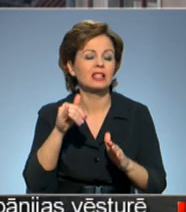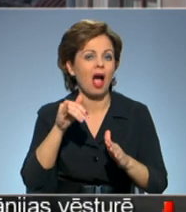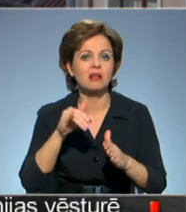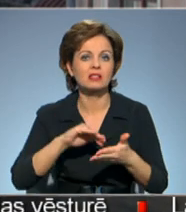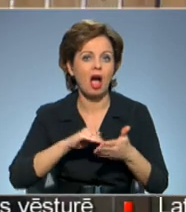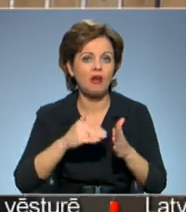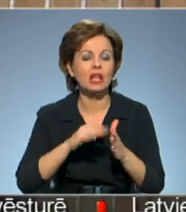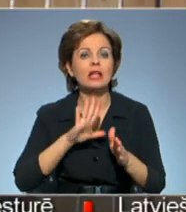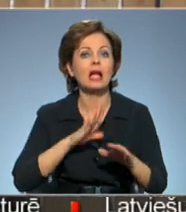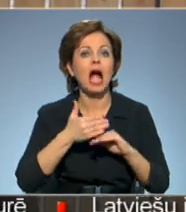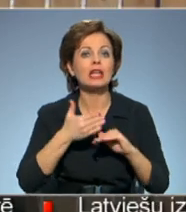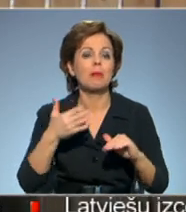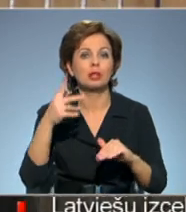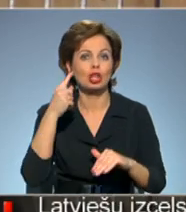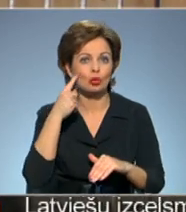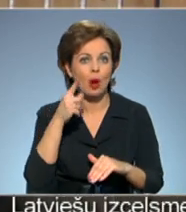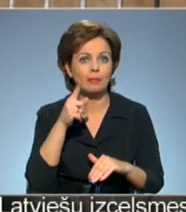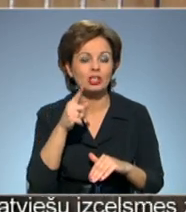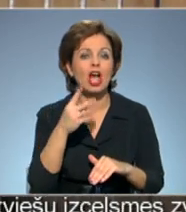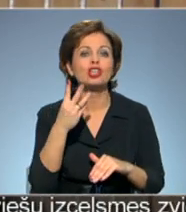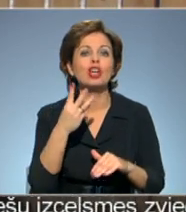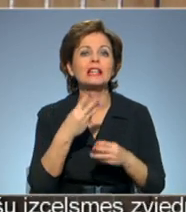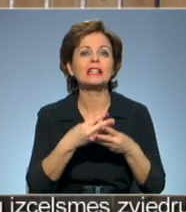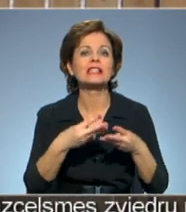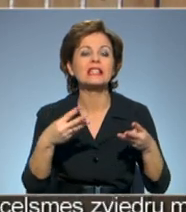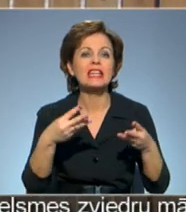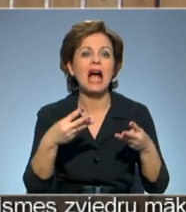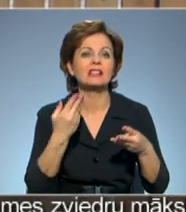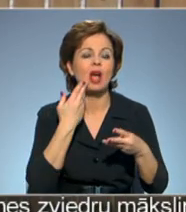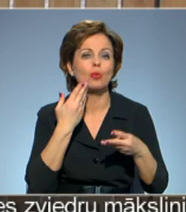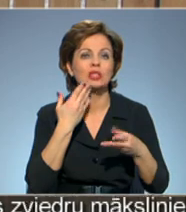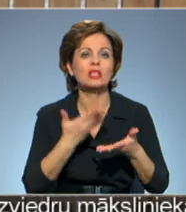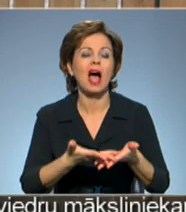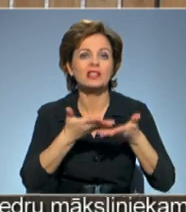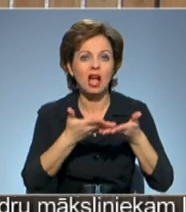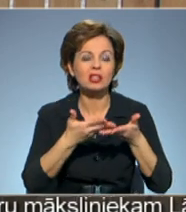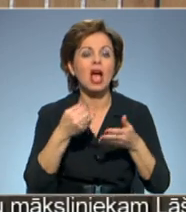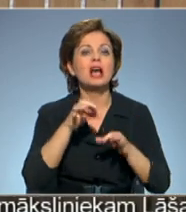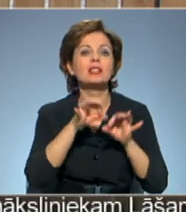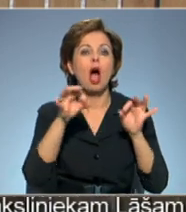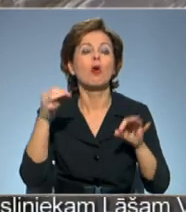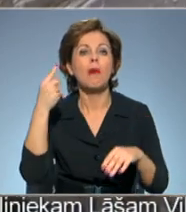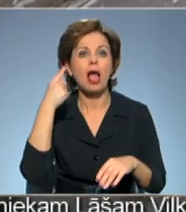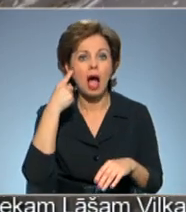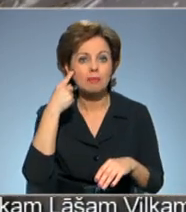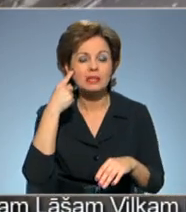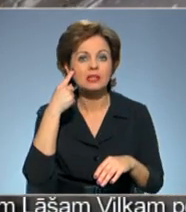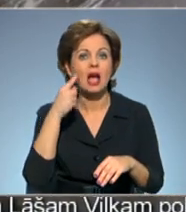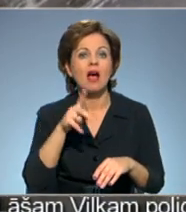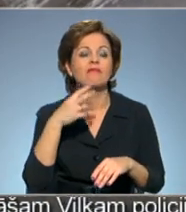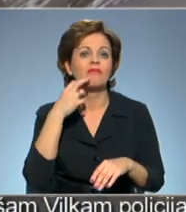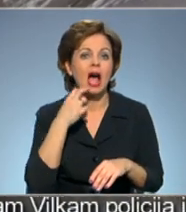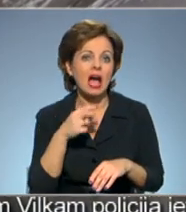nekā domāts iepriekš. Ir četras sijas, kas jānomaina, kas sākot Ne bija domāts, ka viņas ir labs saglabājams. Tur ir gan